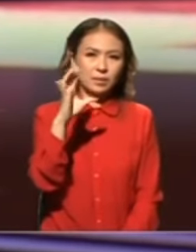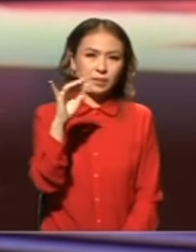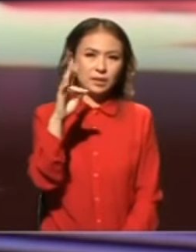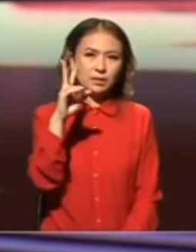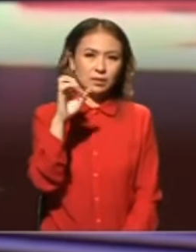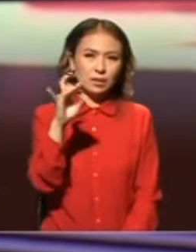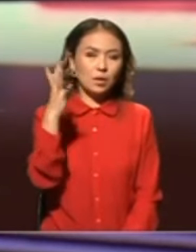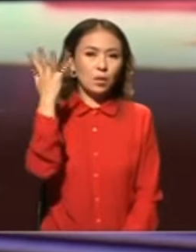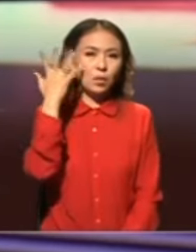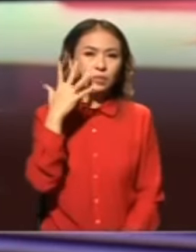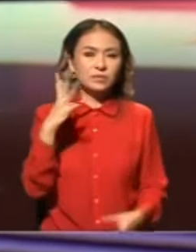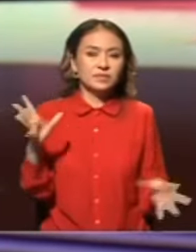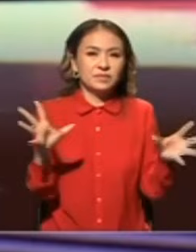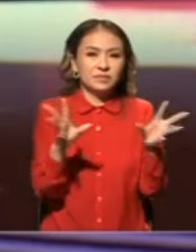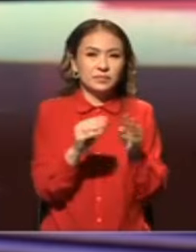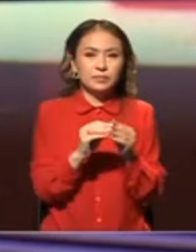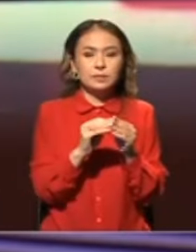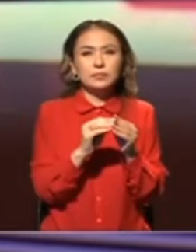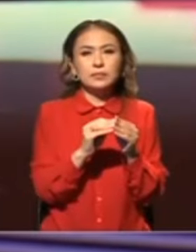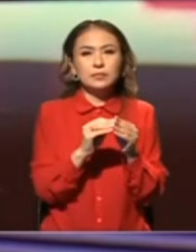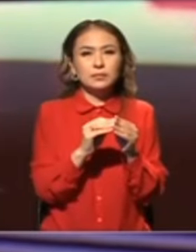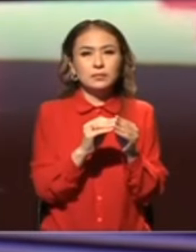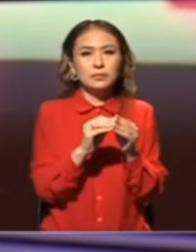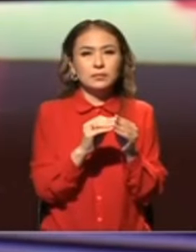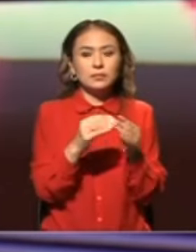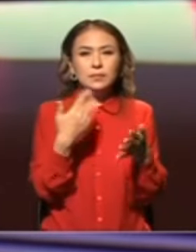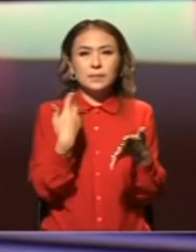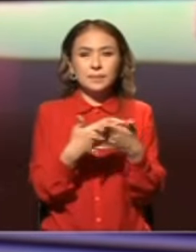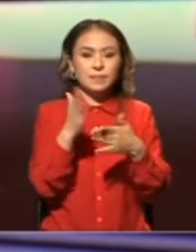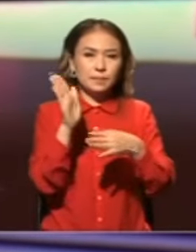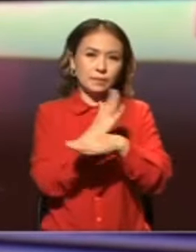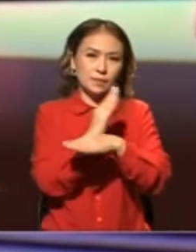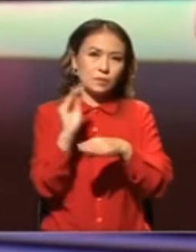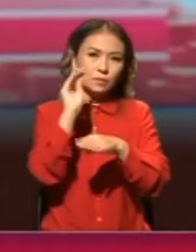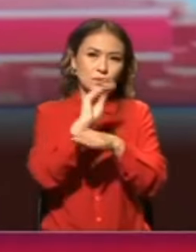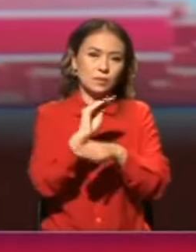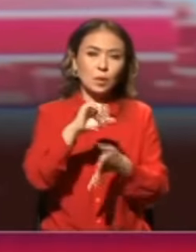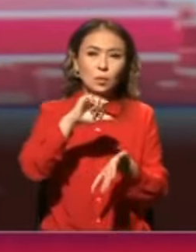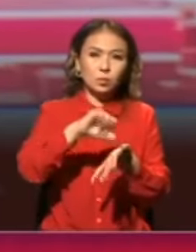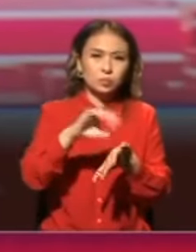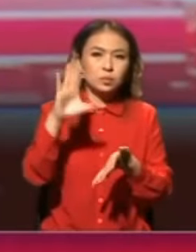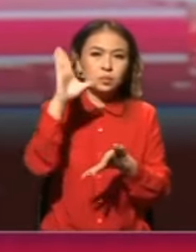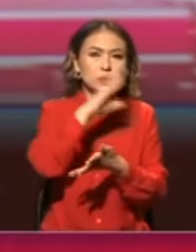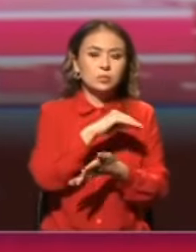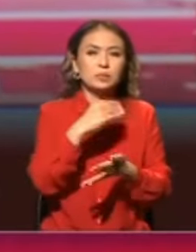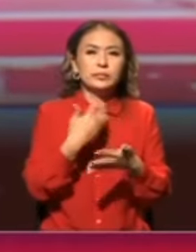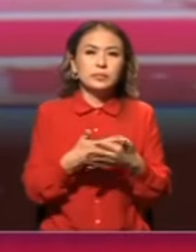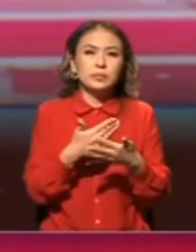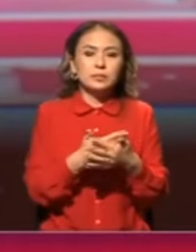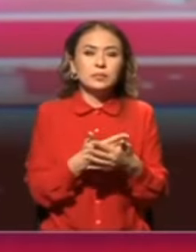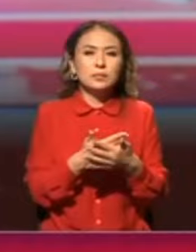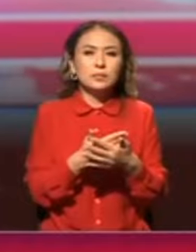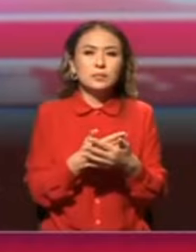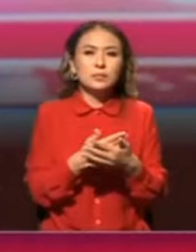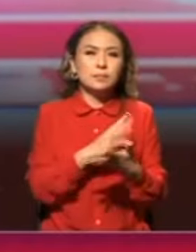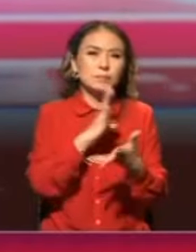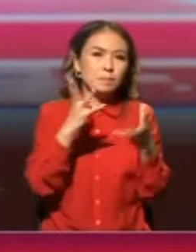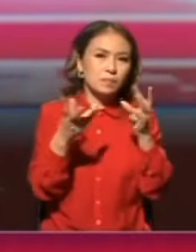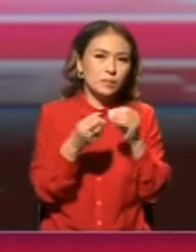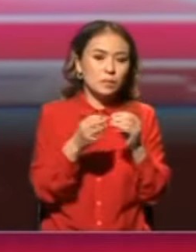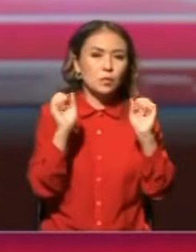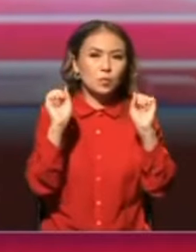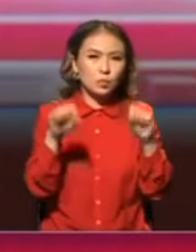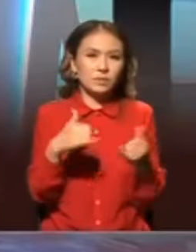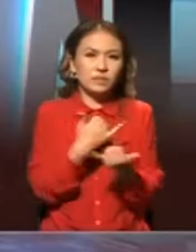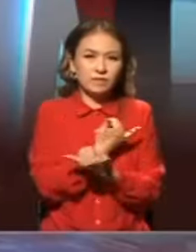жеке қосалқы шаруашылықтарға... Вебинар түрінде, семинар түрінде мына жеке қосалқы шаруашылықтар қатысалады ма? Қатысалады. Ол барлығына доступны.